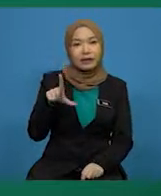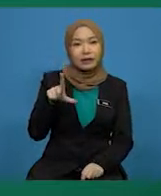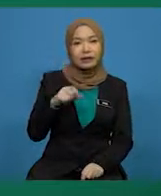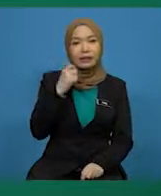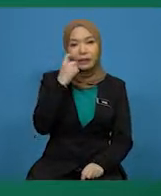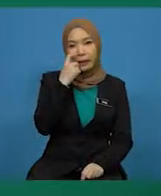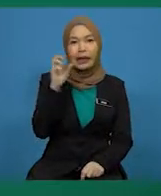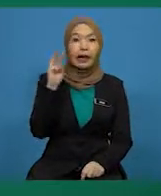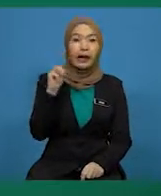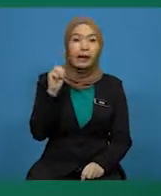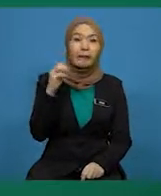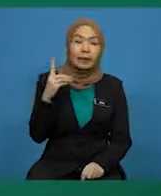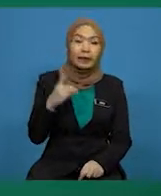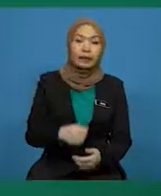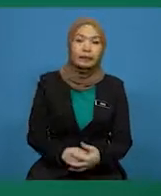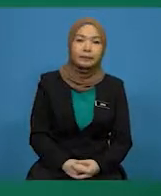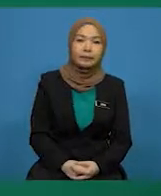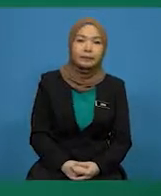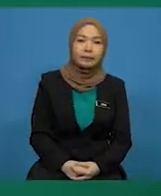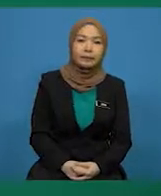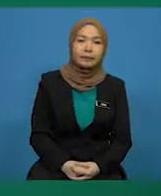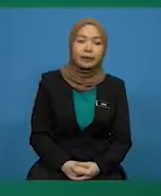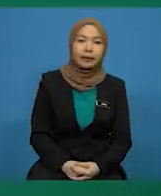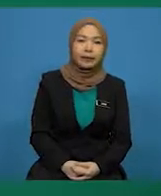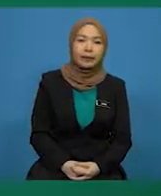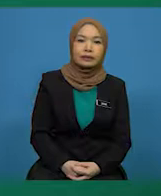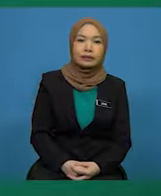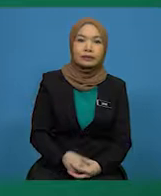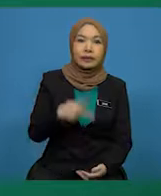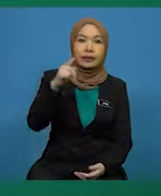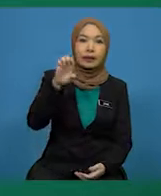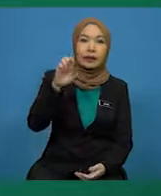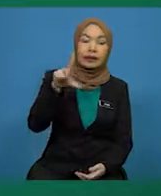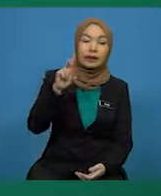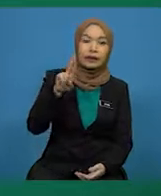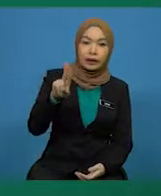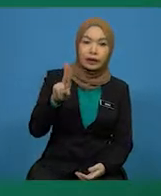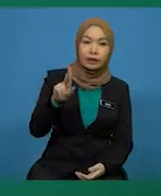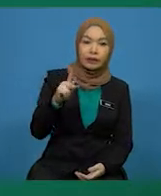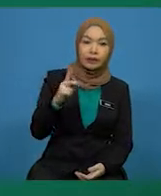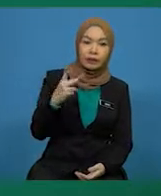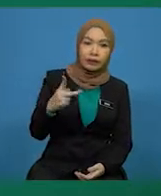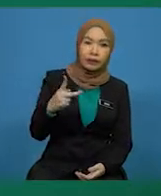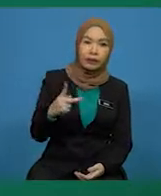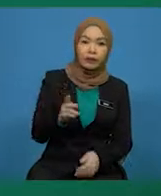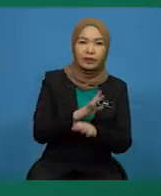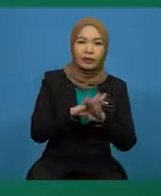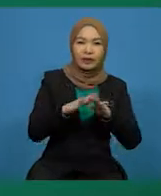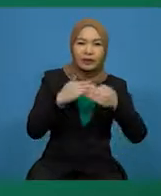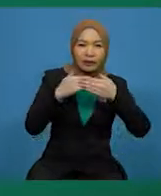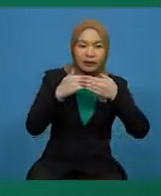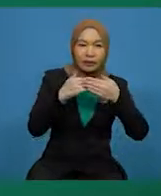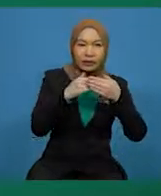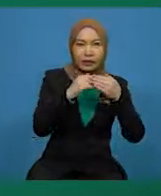MD. Kita dapati keluk MD ini tidak menyentuh paksi kadar bunga.